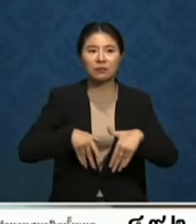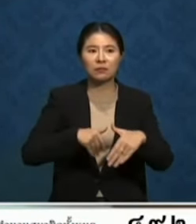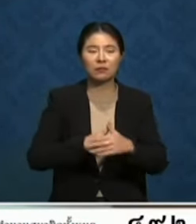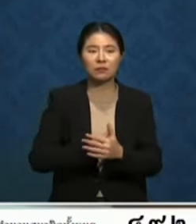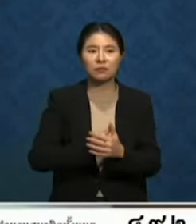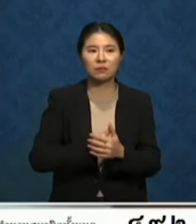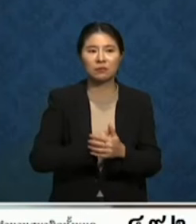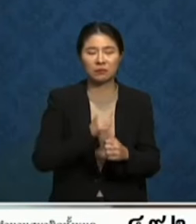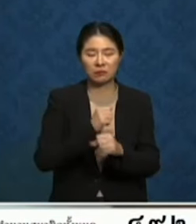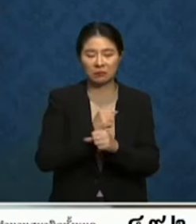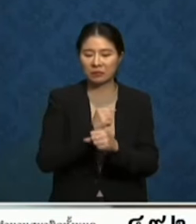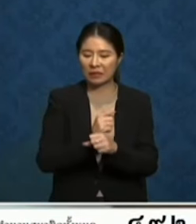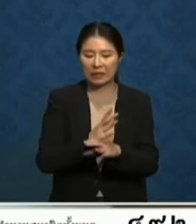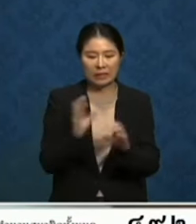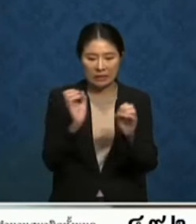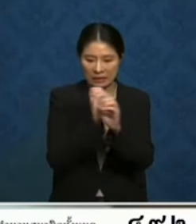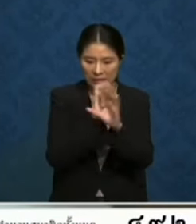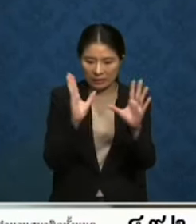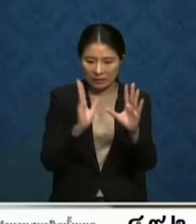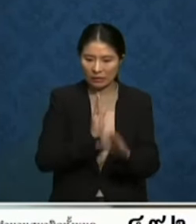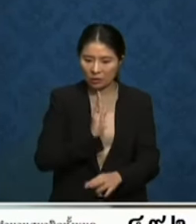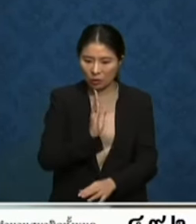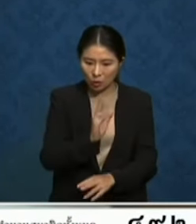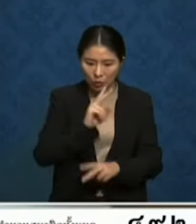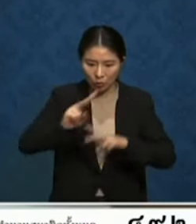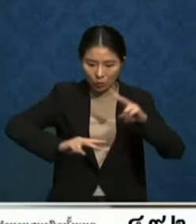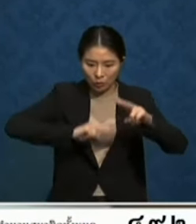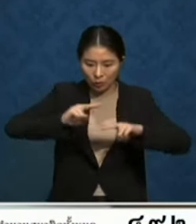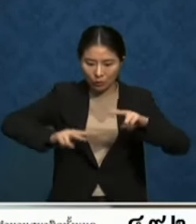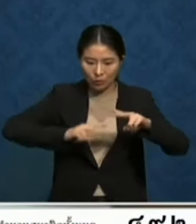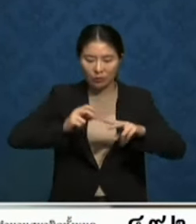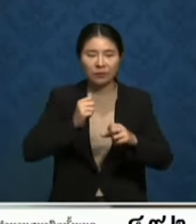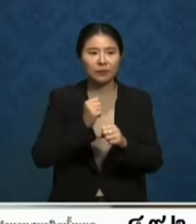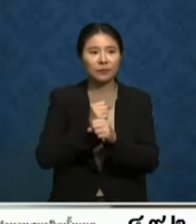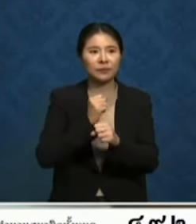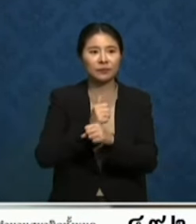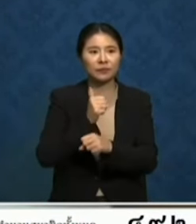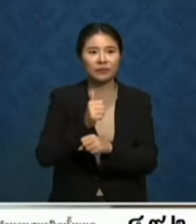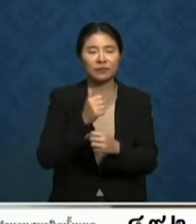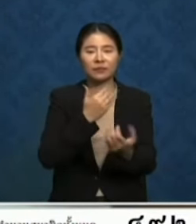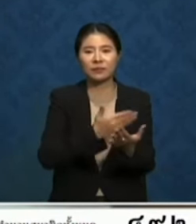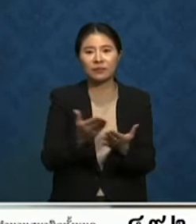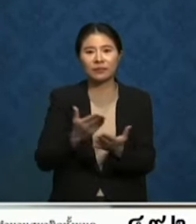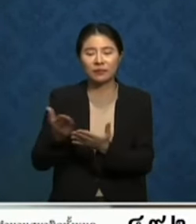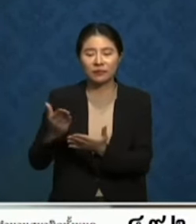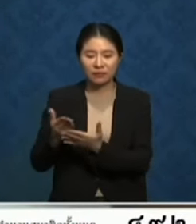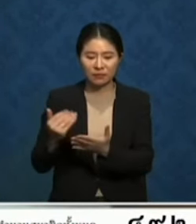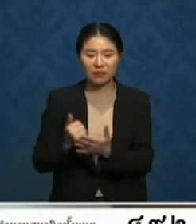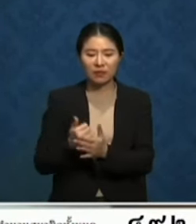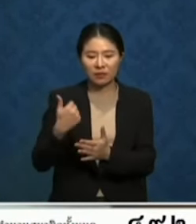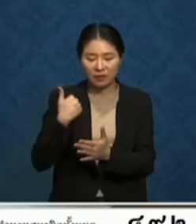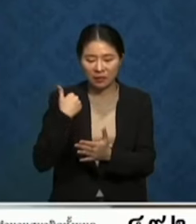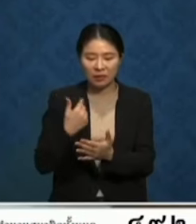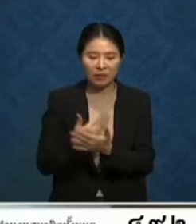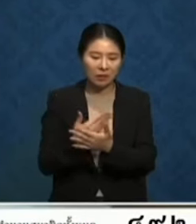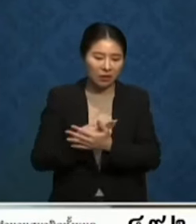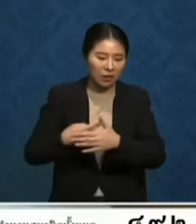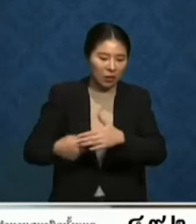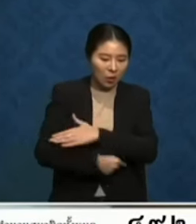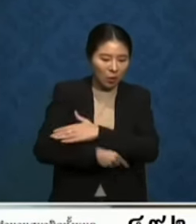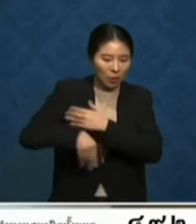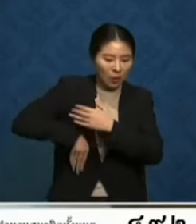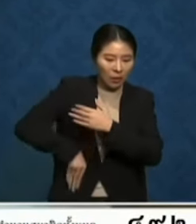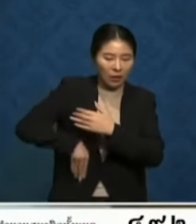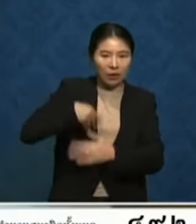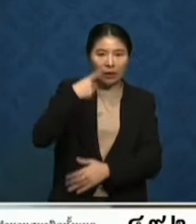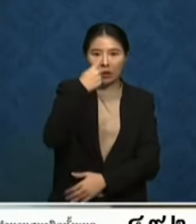ครับจะต้องทำให้เกิดความโปร่งใสแล้วต้องทำให้เกิดการใช้จ่ายที่มีประสิทธิภาพปราศจากการทุจริตคอร์รัปชัน